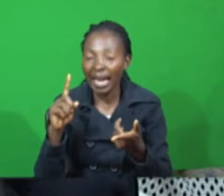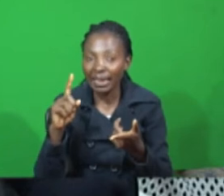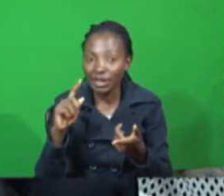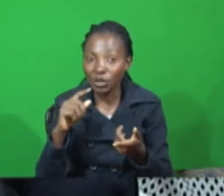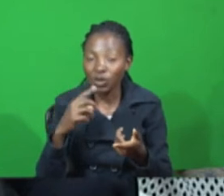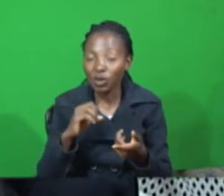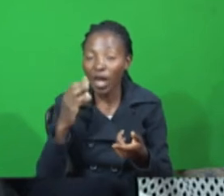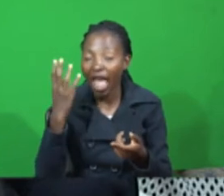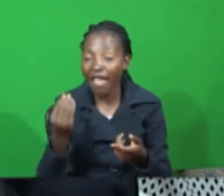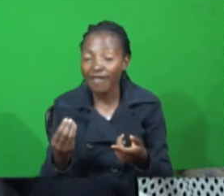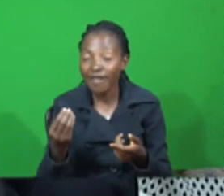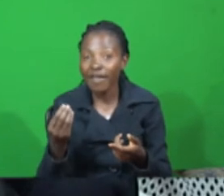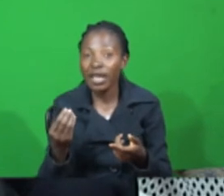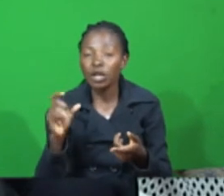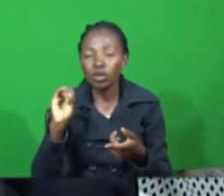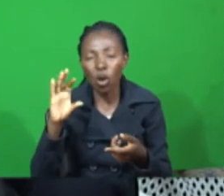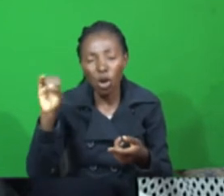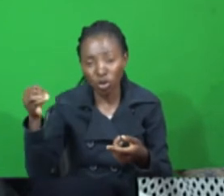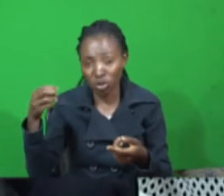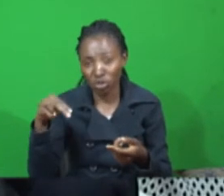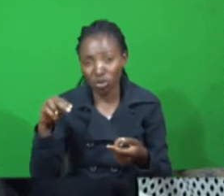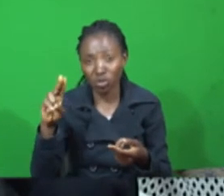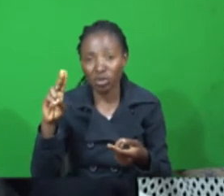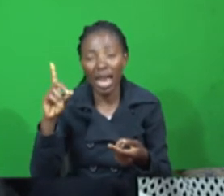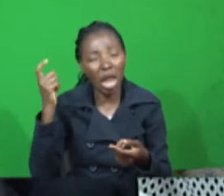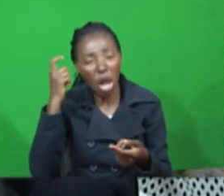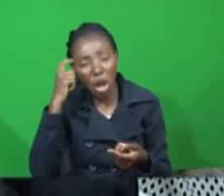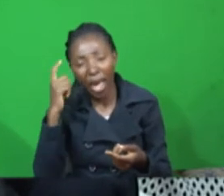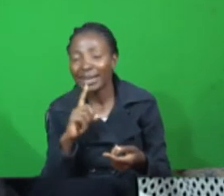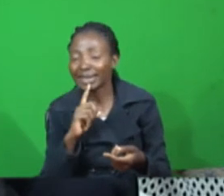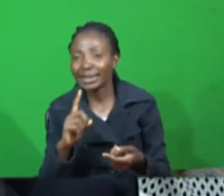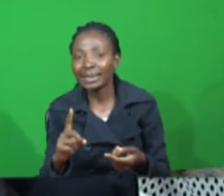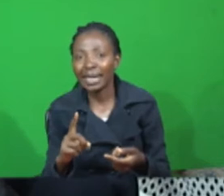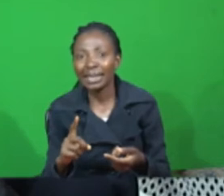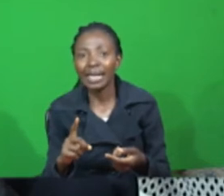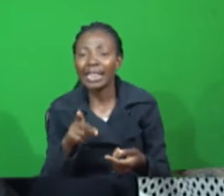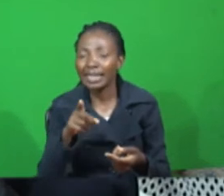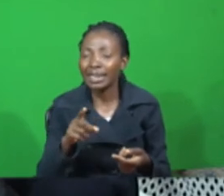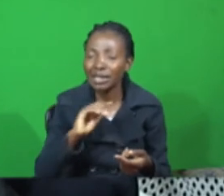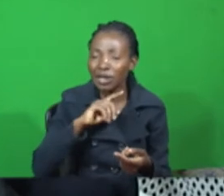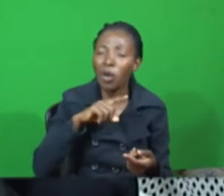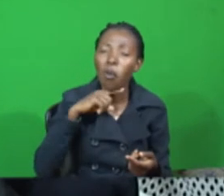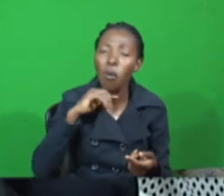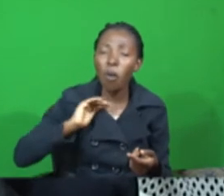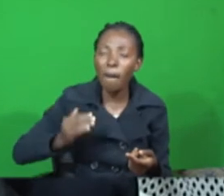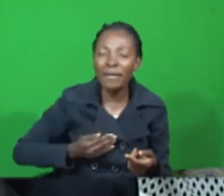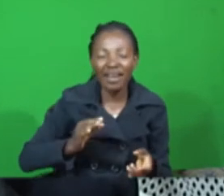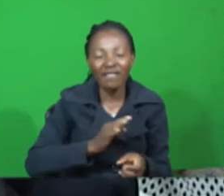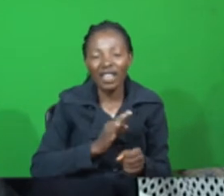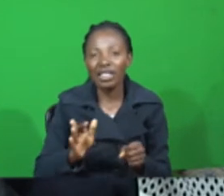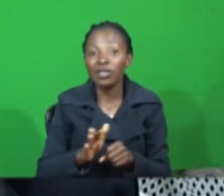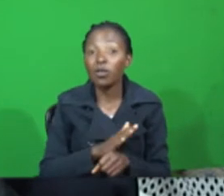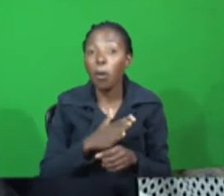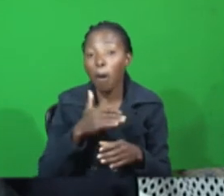norwonzi netsvimbo. Judha akazviziva. Akati. Iye wakarurama kukundeni. Nokuti